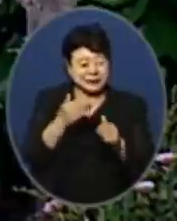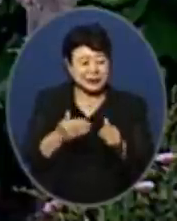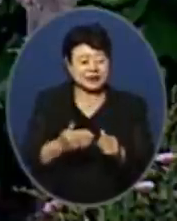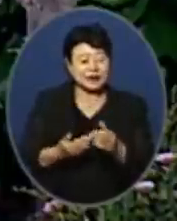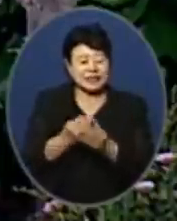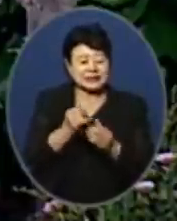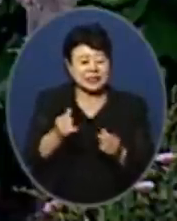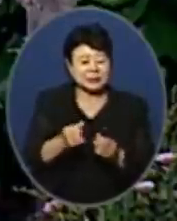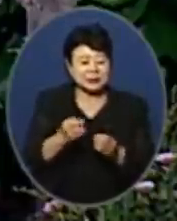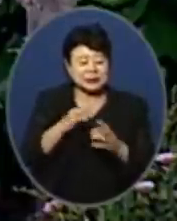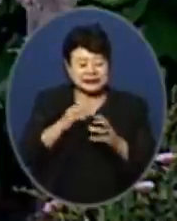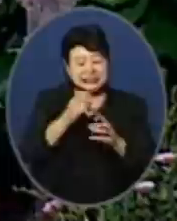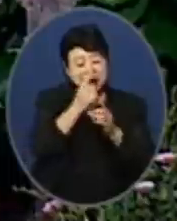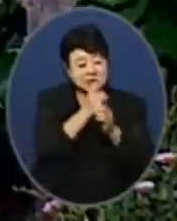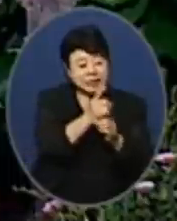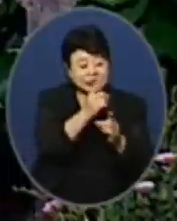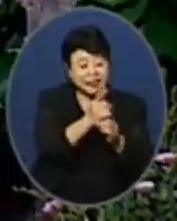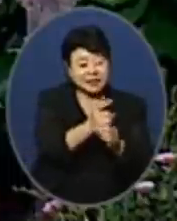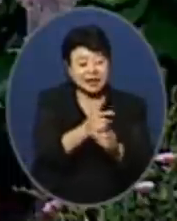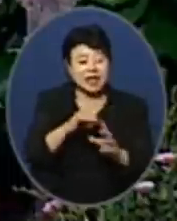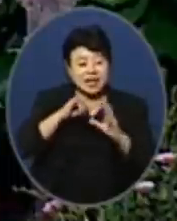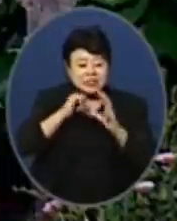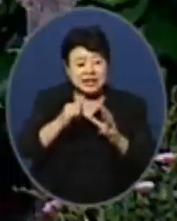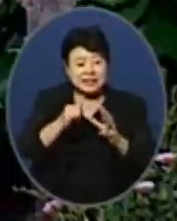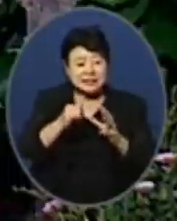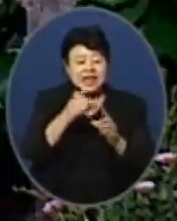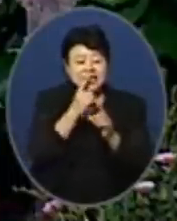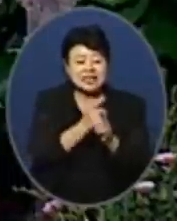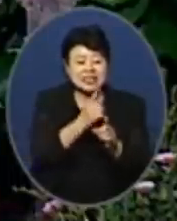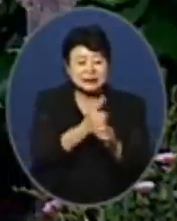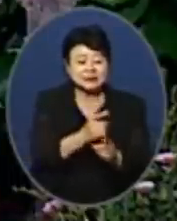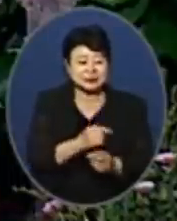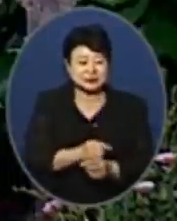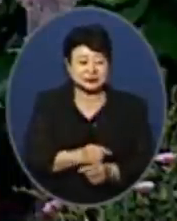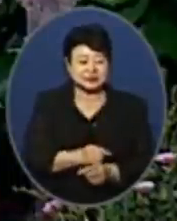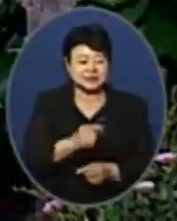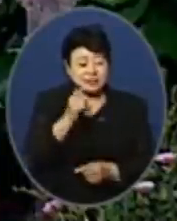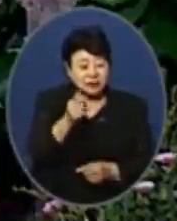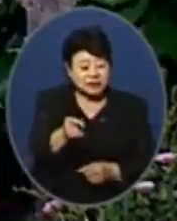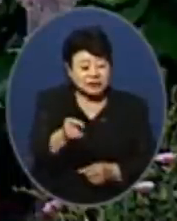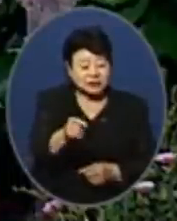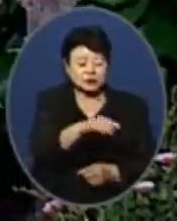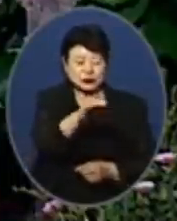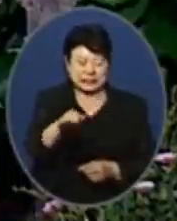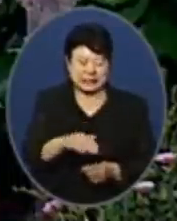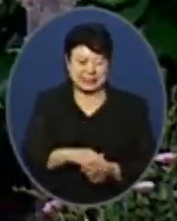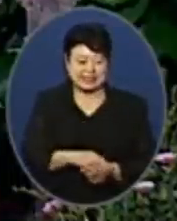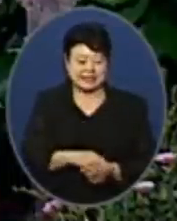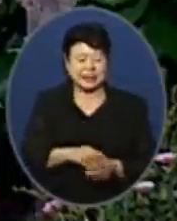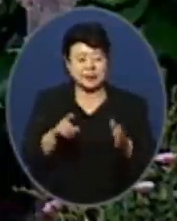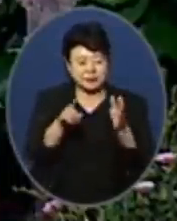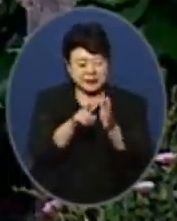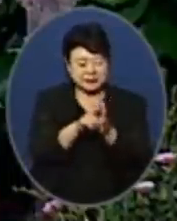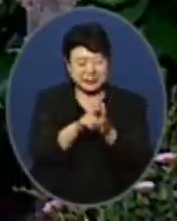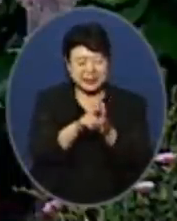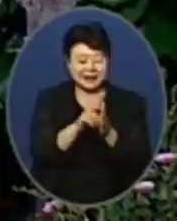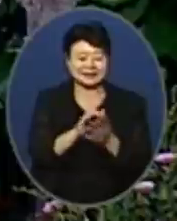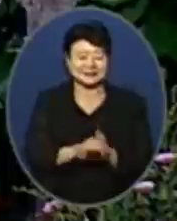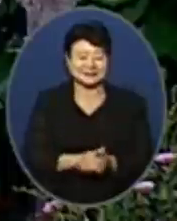난 자마다 세상을 이기느니라. 세상을 이기는 이김은 이것이니 우리의 믿음이라고